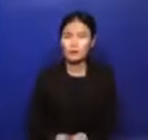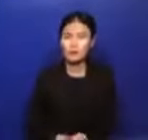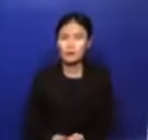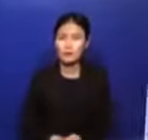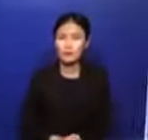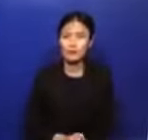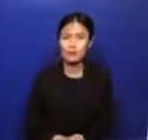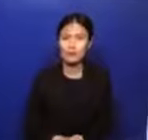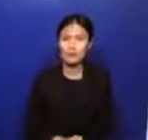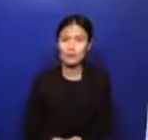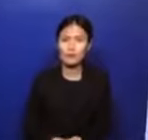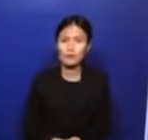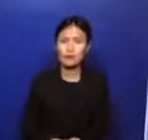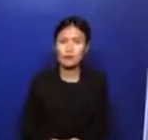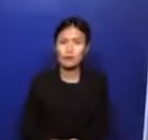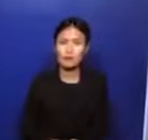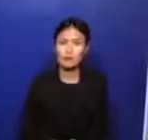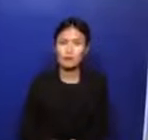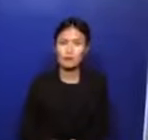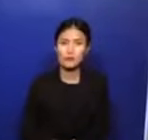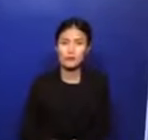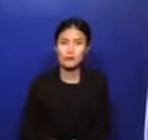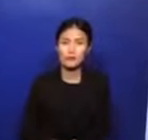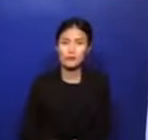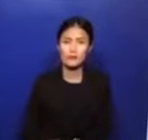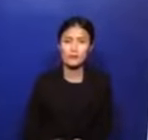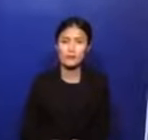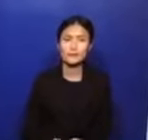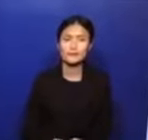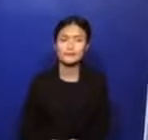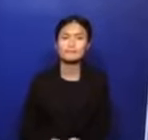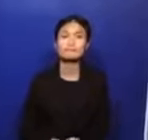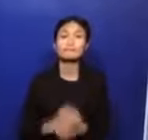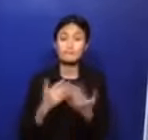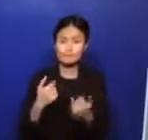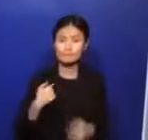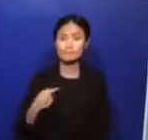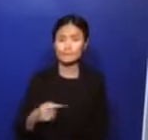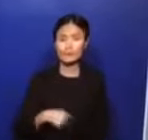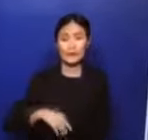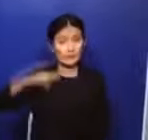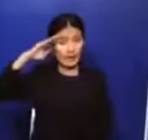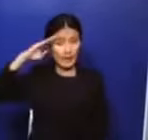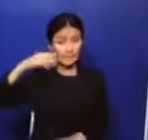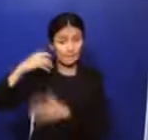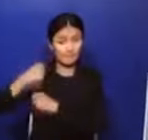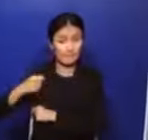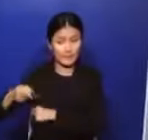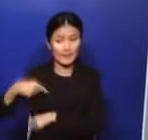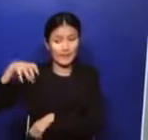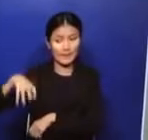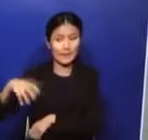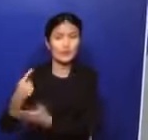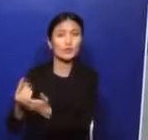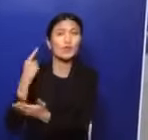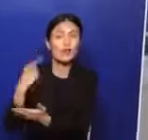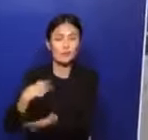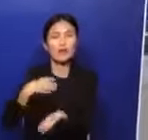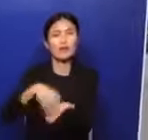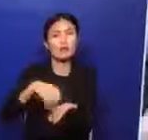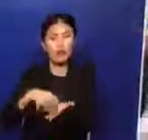คำให้การนะคะในสไลด์นั้นนะคะตรงกับที่กองทัพบกได้ให้การไว้เช่นกันค่ะกองทัพบกก็ได้ให้การที่สอด